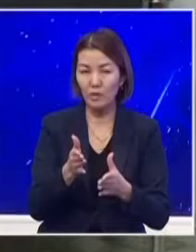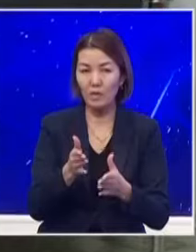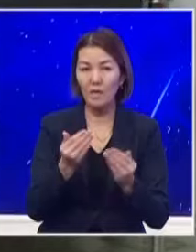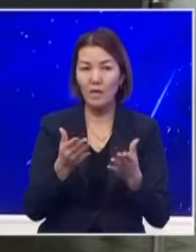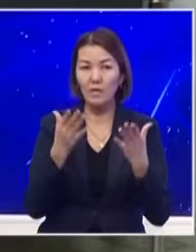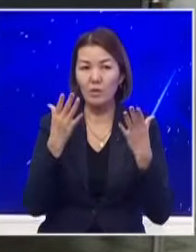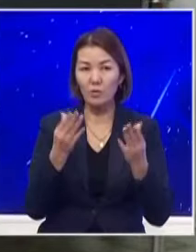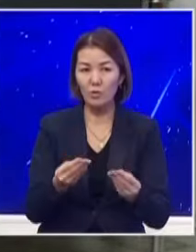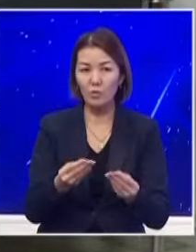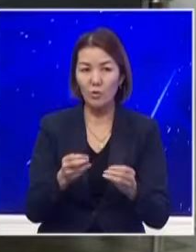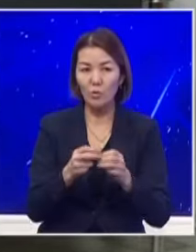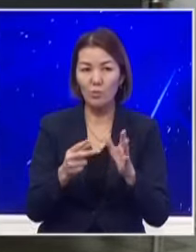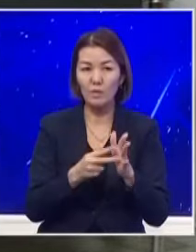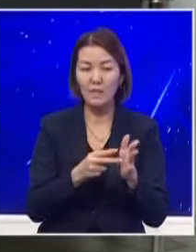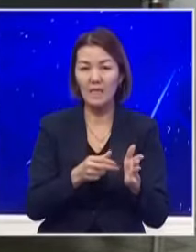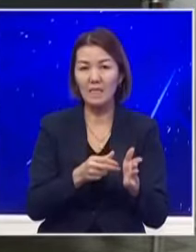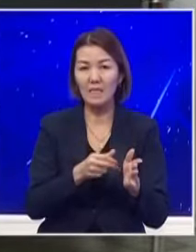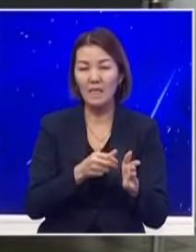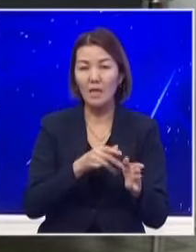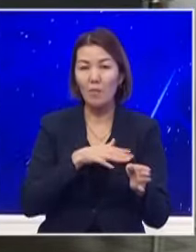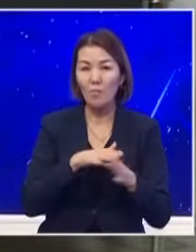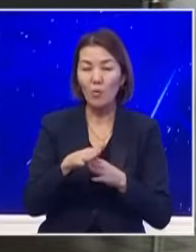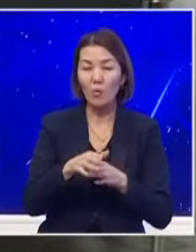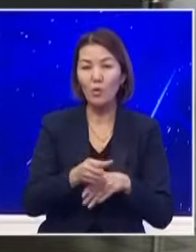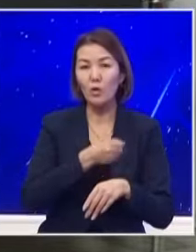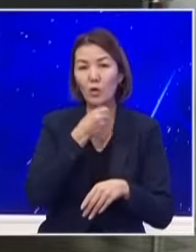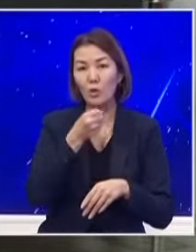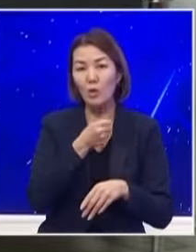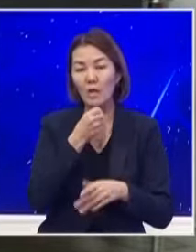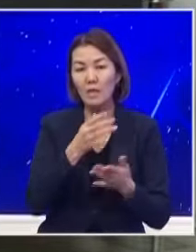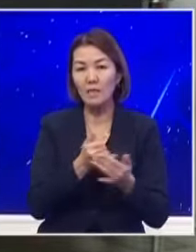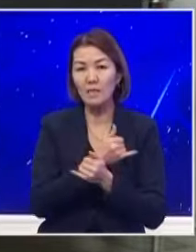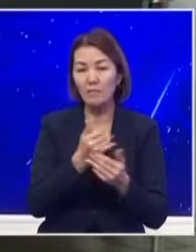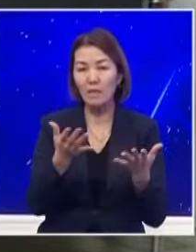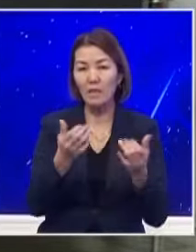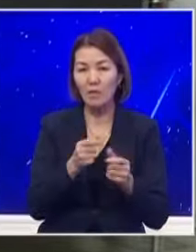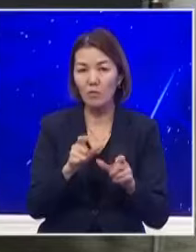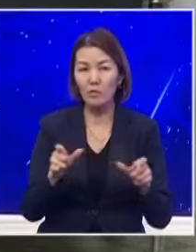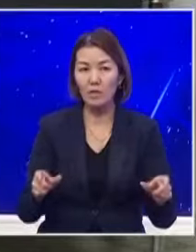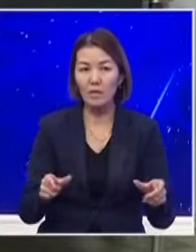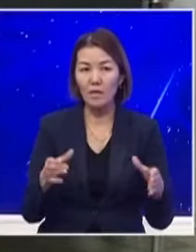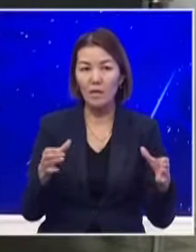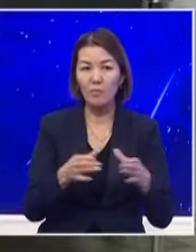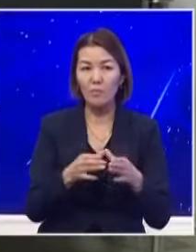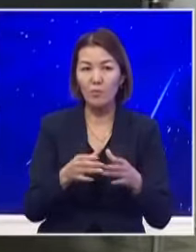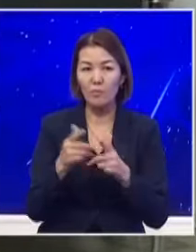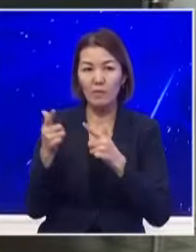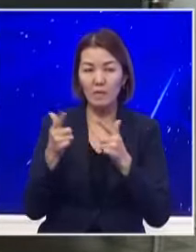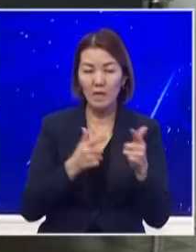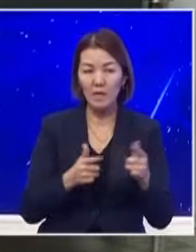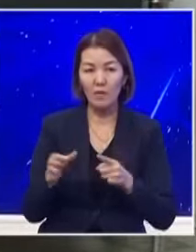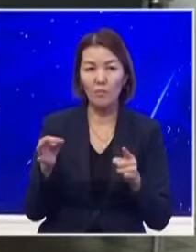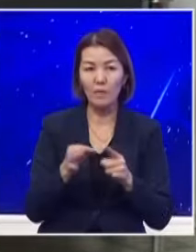қазіргі күні 18 жастан асқан қызмет алушыларға бөлімше